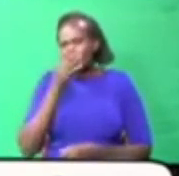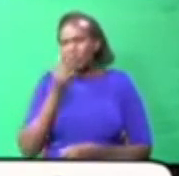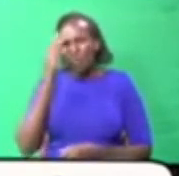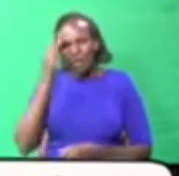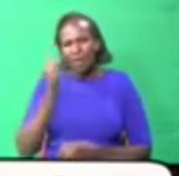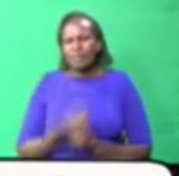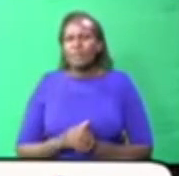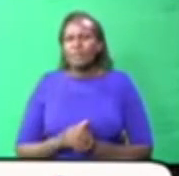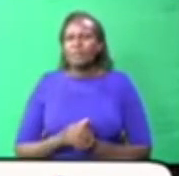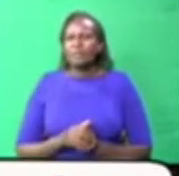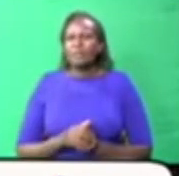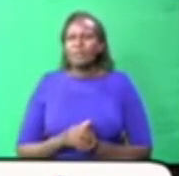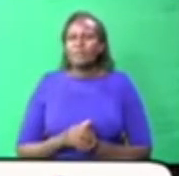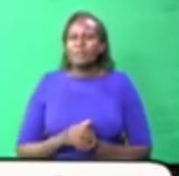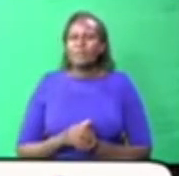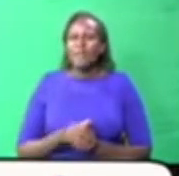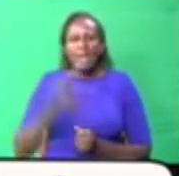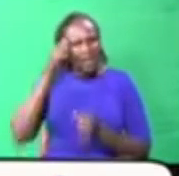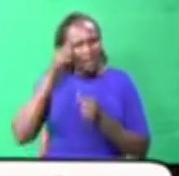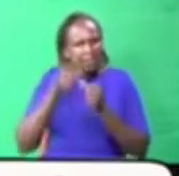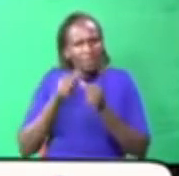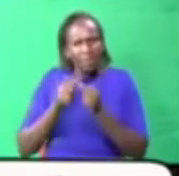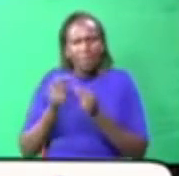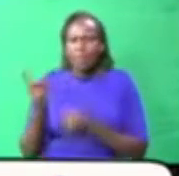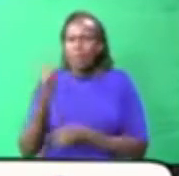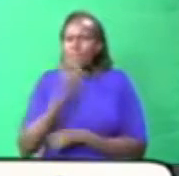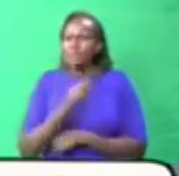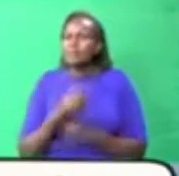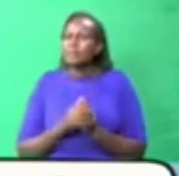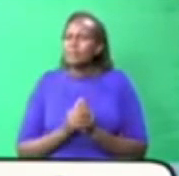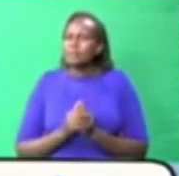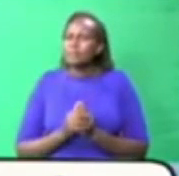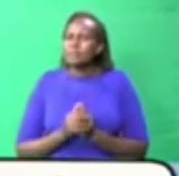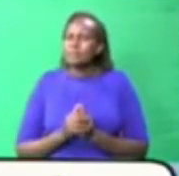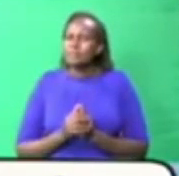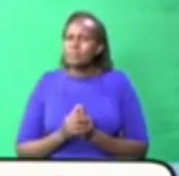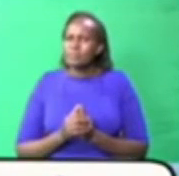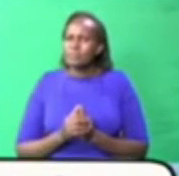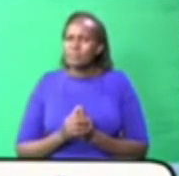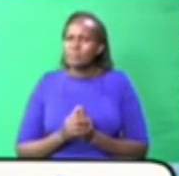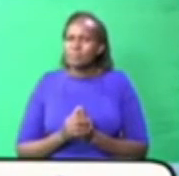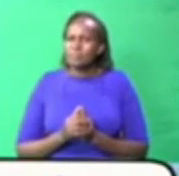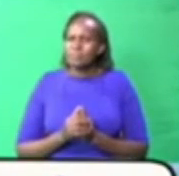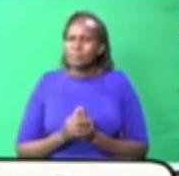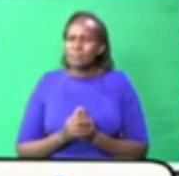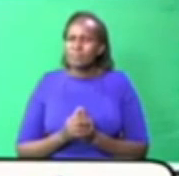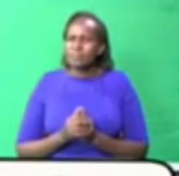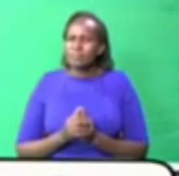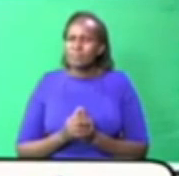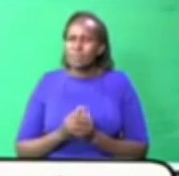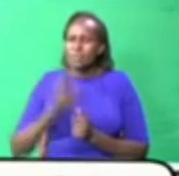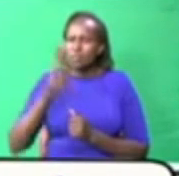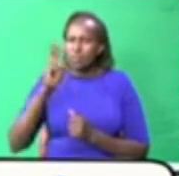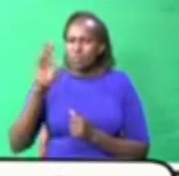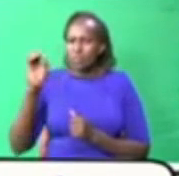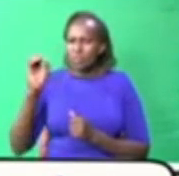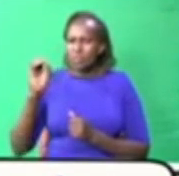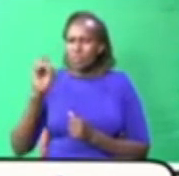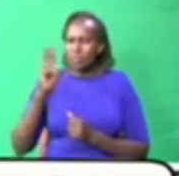today. The word, nakumbuka siku moja ni kwa Bible College. I think that was the year